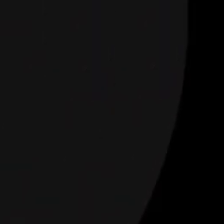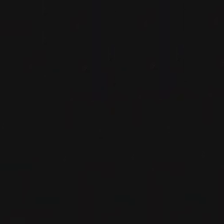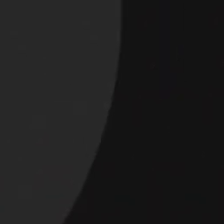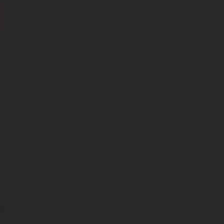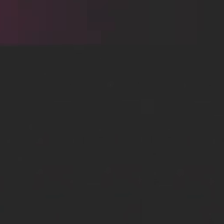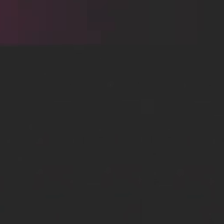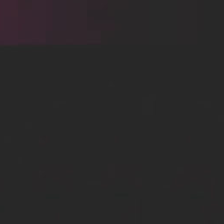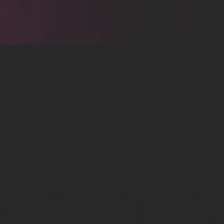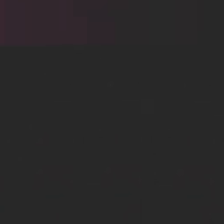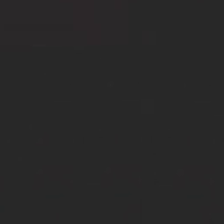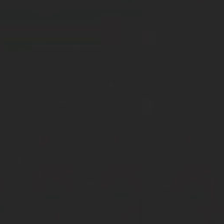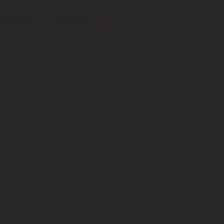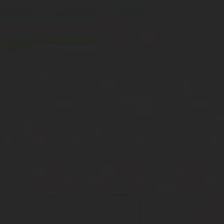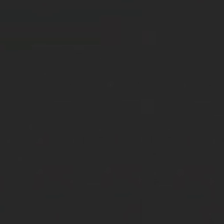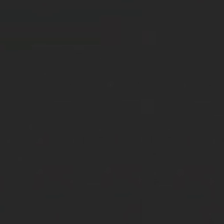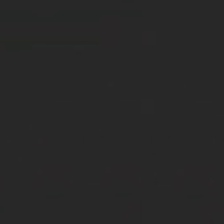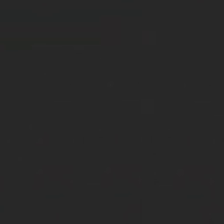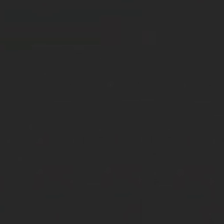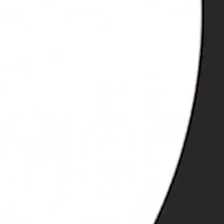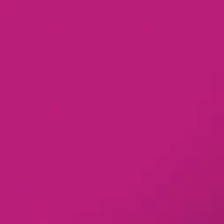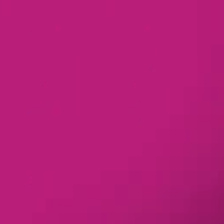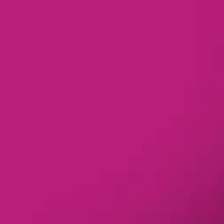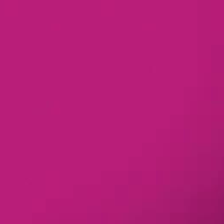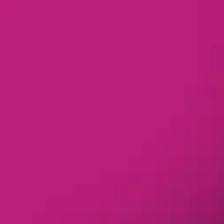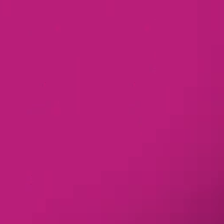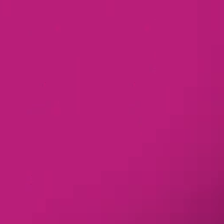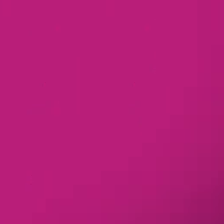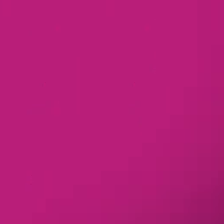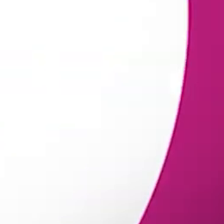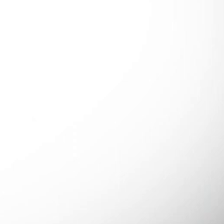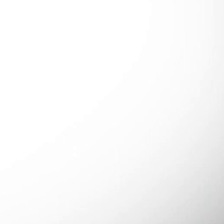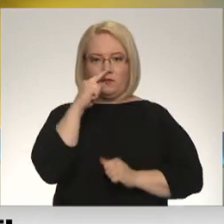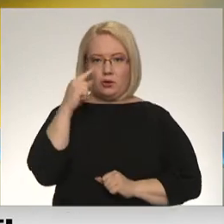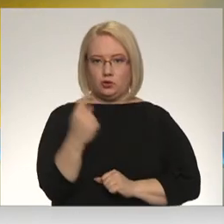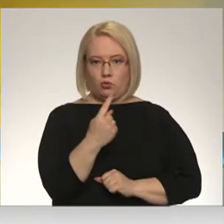Re! Viss ēters ir te!